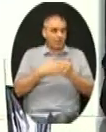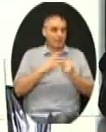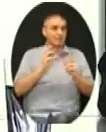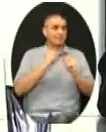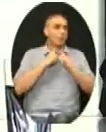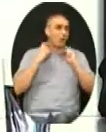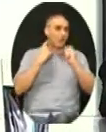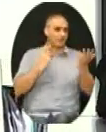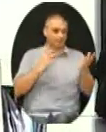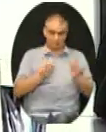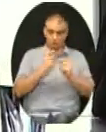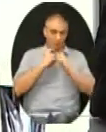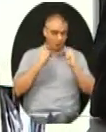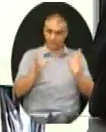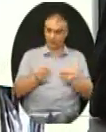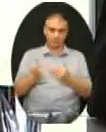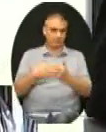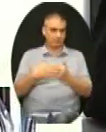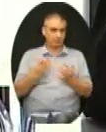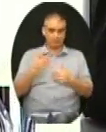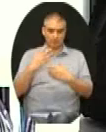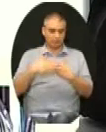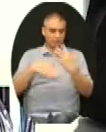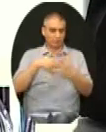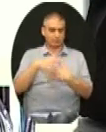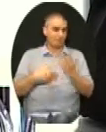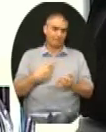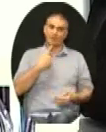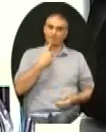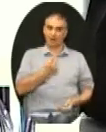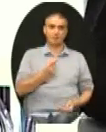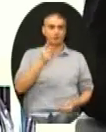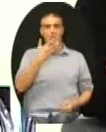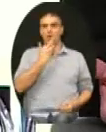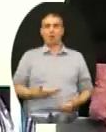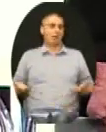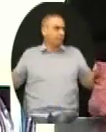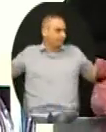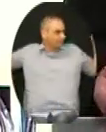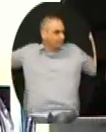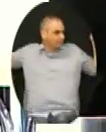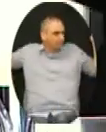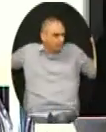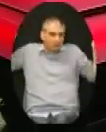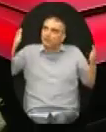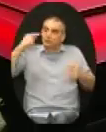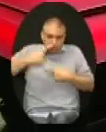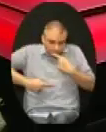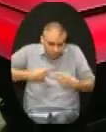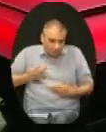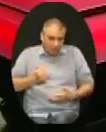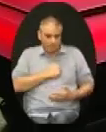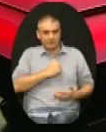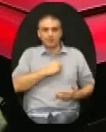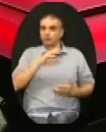כומר, יחד עם כומר מחתן נשואי תערובת, ולהגיד... שהוא רב, ריבונו של עולם, יש הרי מסורת מה זה רב. יש